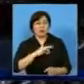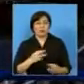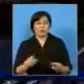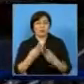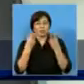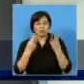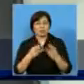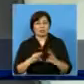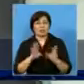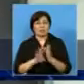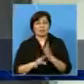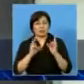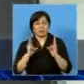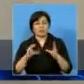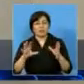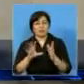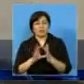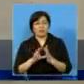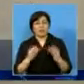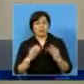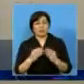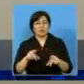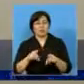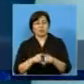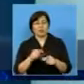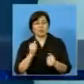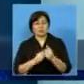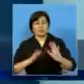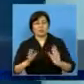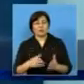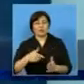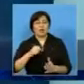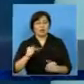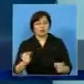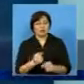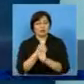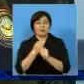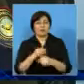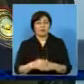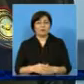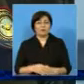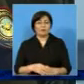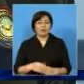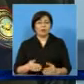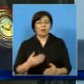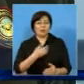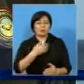монтажа и техническая эксплуатация электрооборудования. Также участились случаи взрыва газовых баллонов. Хотелось бы обратиться